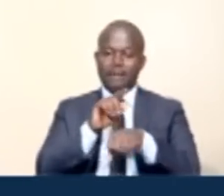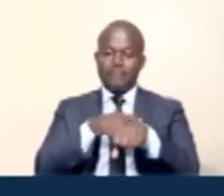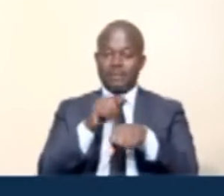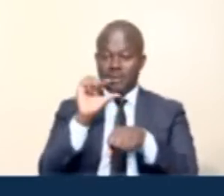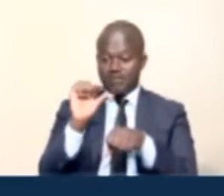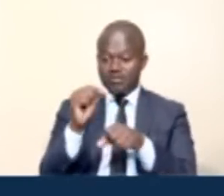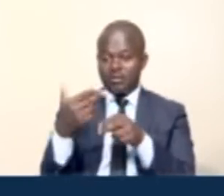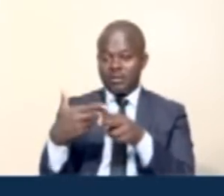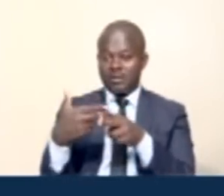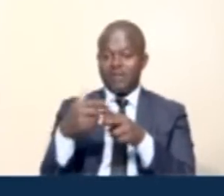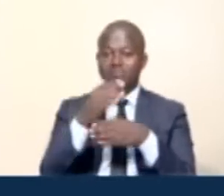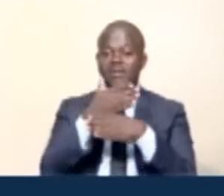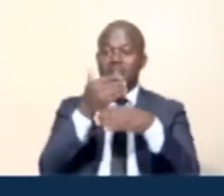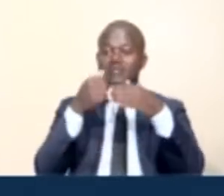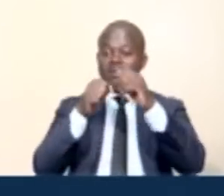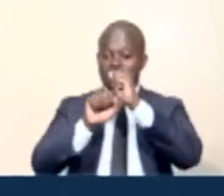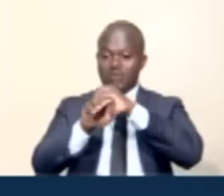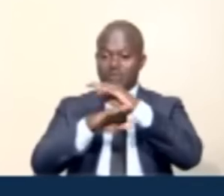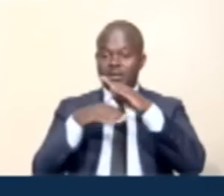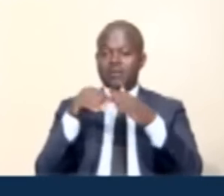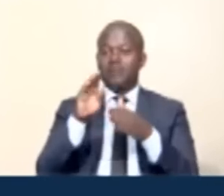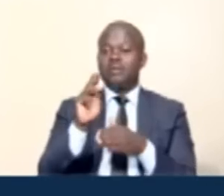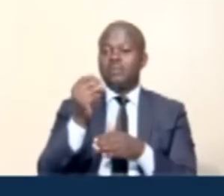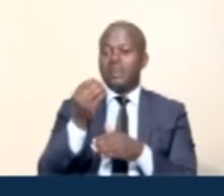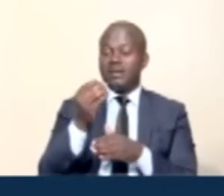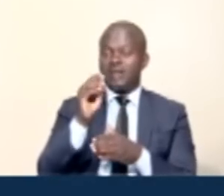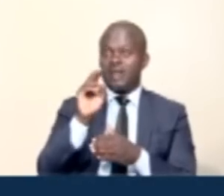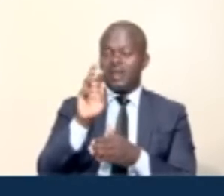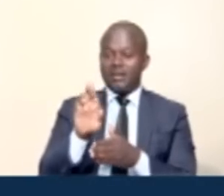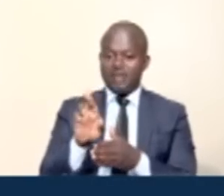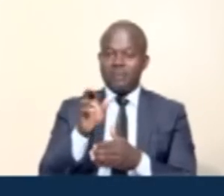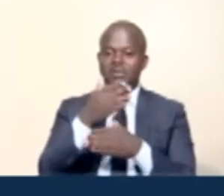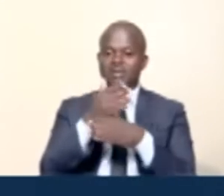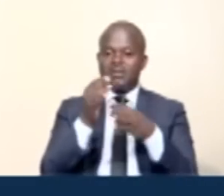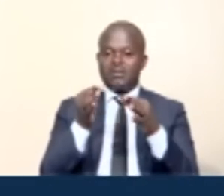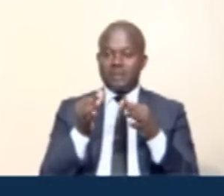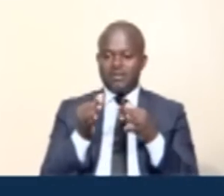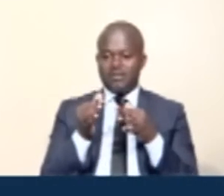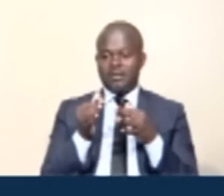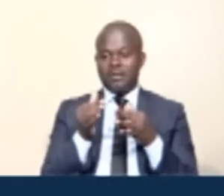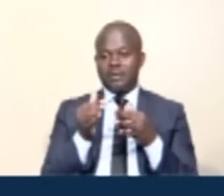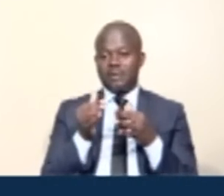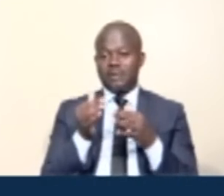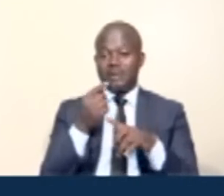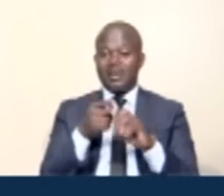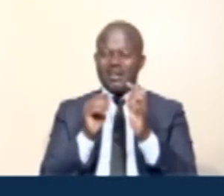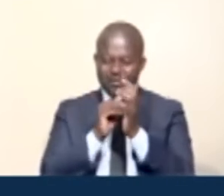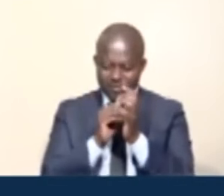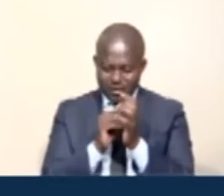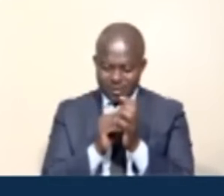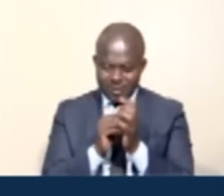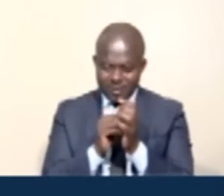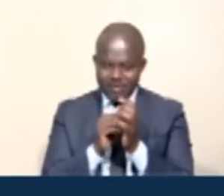gito cyane yaba Minefra, yaba Beneri, yaba Minikofine hari za proposals z'amasoko. Kuki